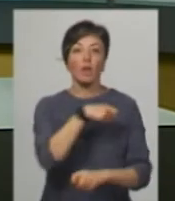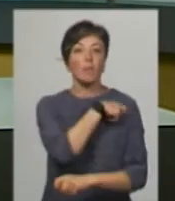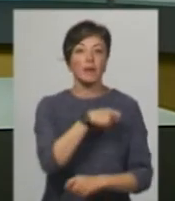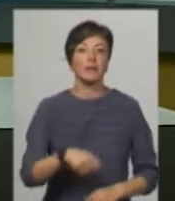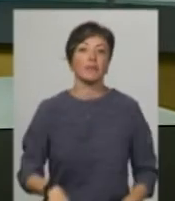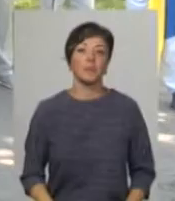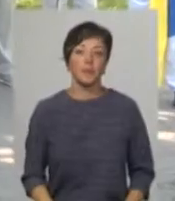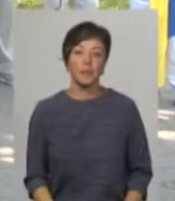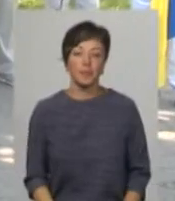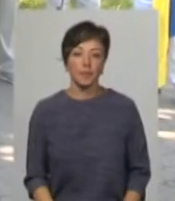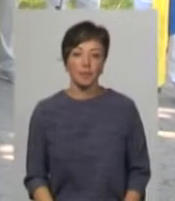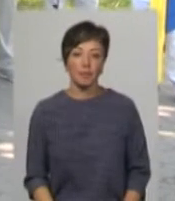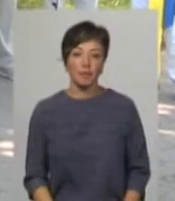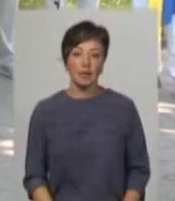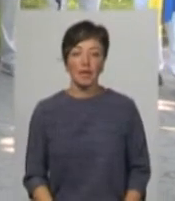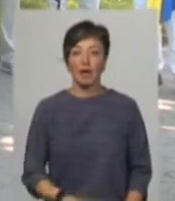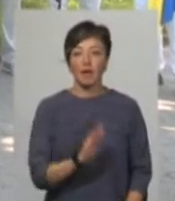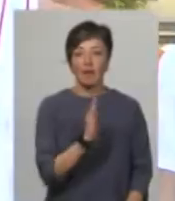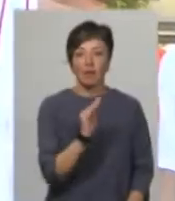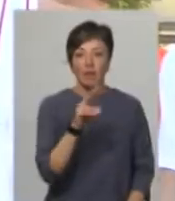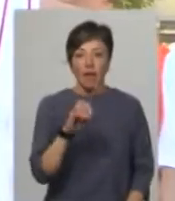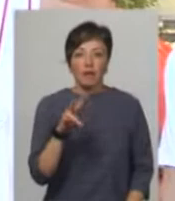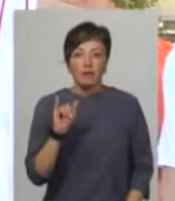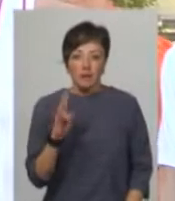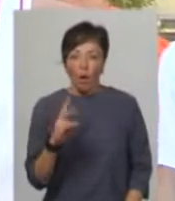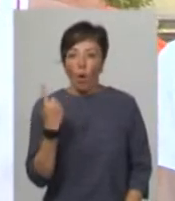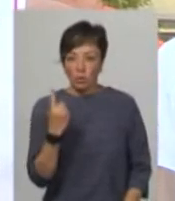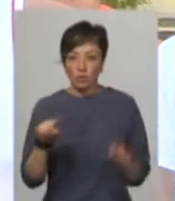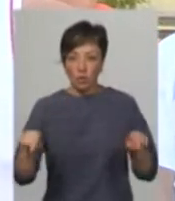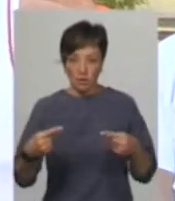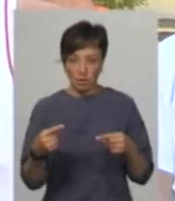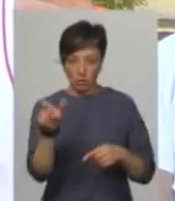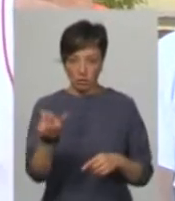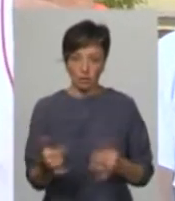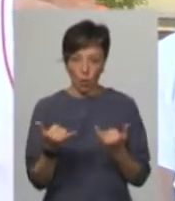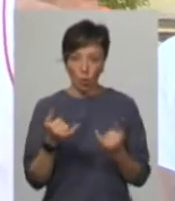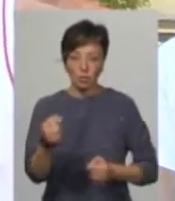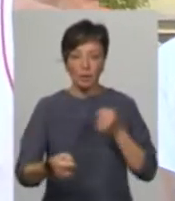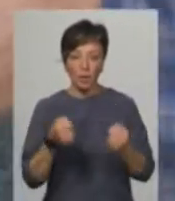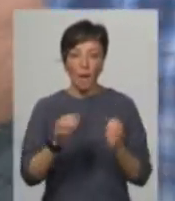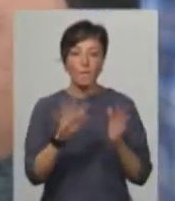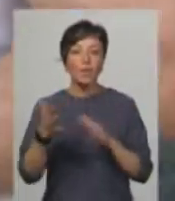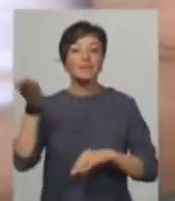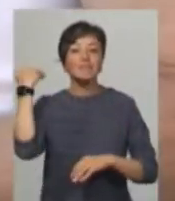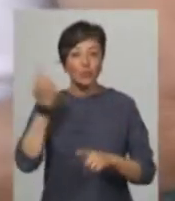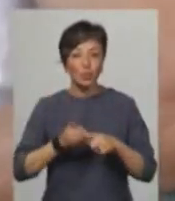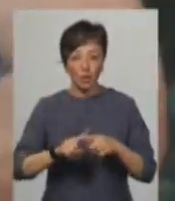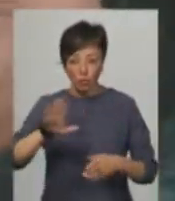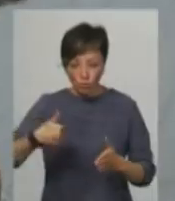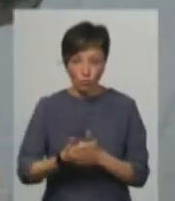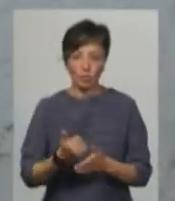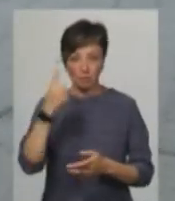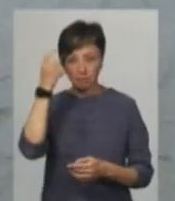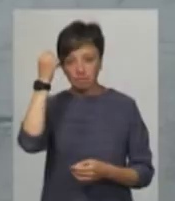кілометрів. Віктор Флєнтін – один із організаторів сьогоднішнього забігу. Каже, події того дня пам'ятає донині, бо